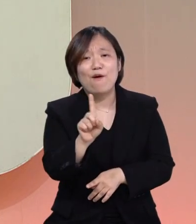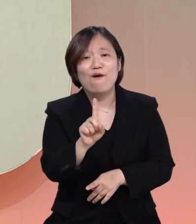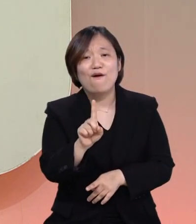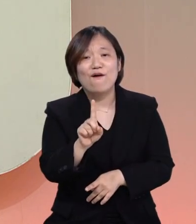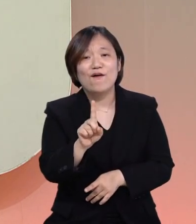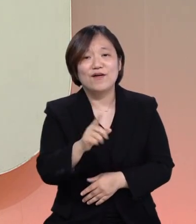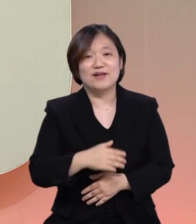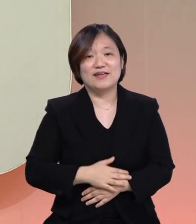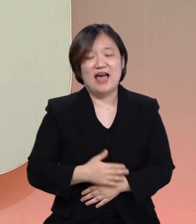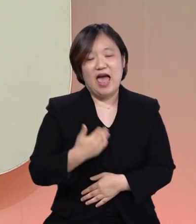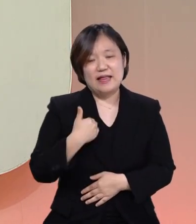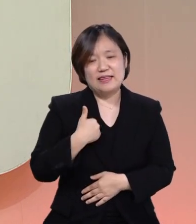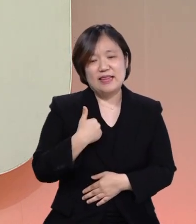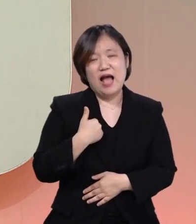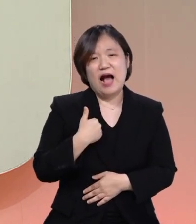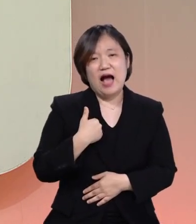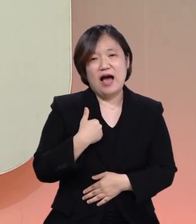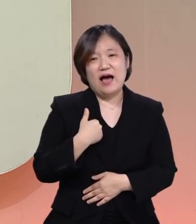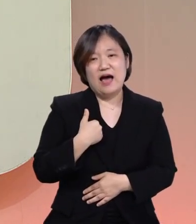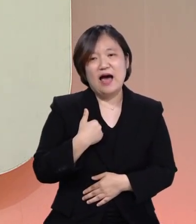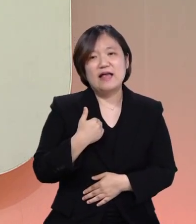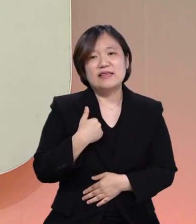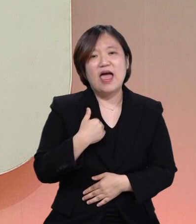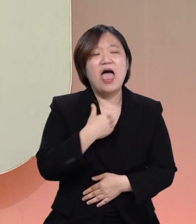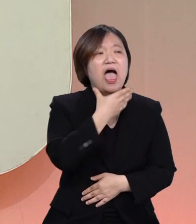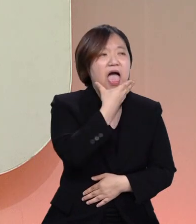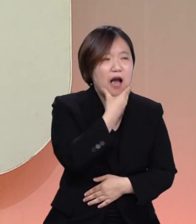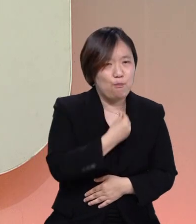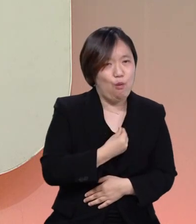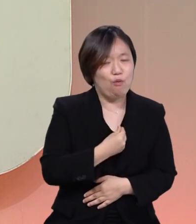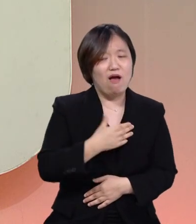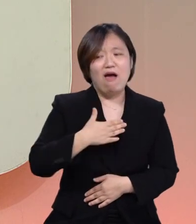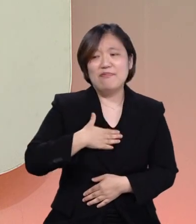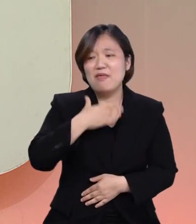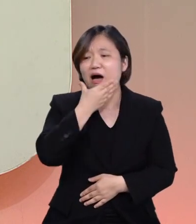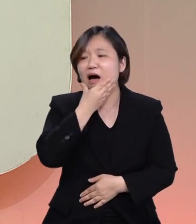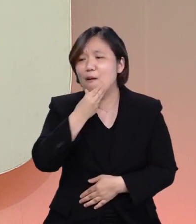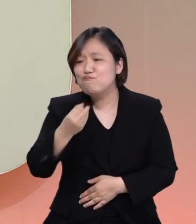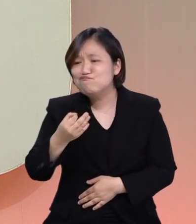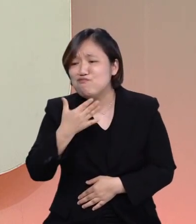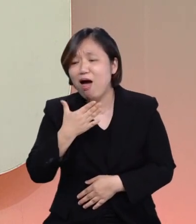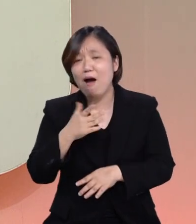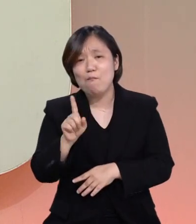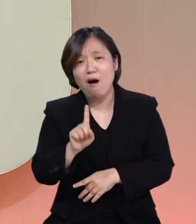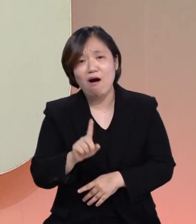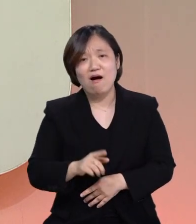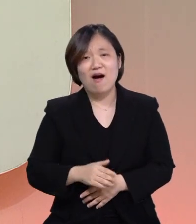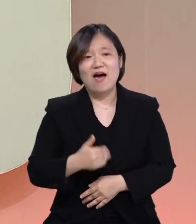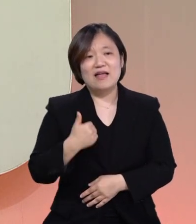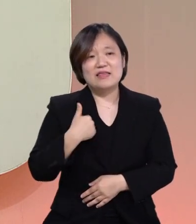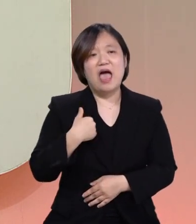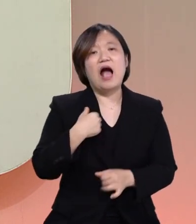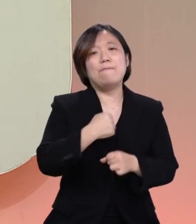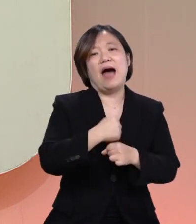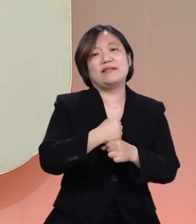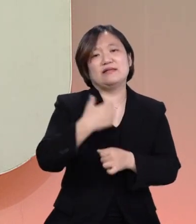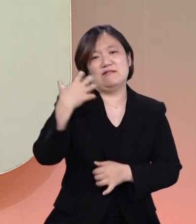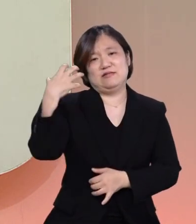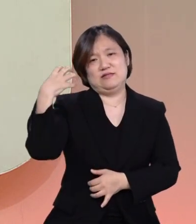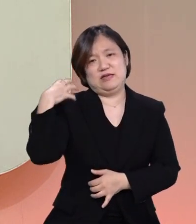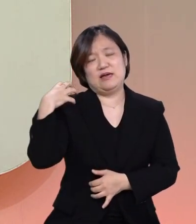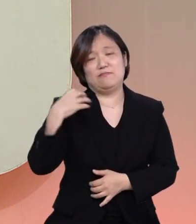바로 내 앞에 펼쳐진 모든 행복과 불행이 내가 지은 인연법이라고 했을 때 우리는